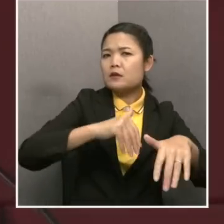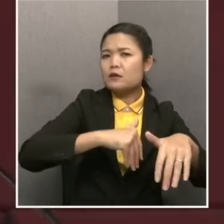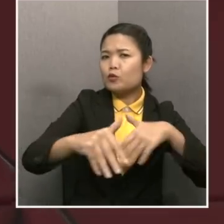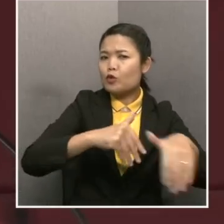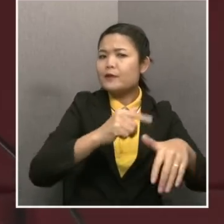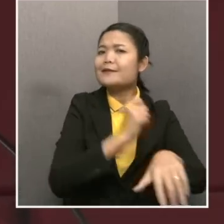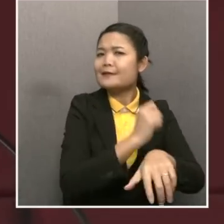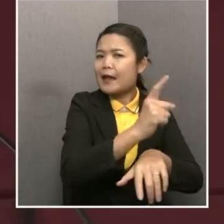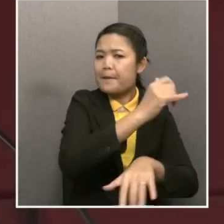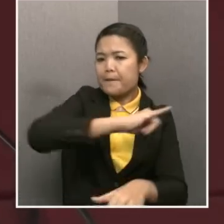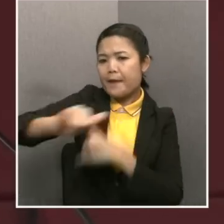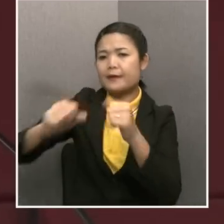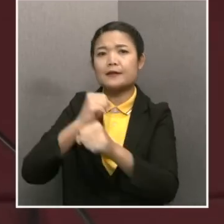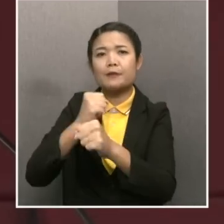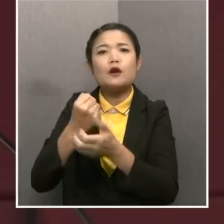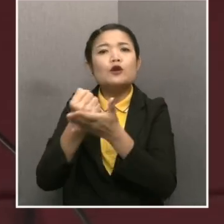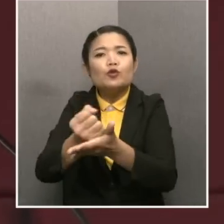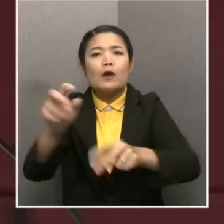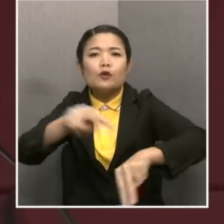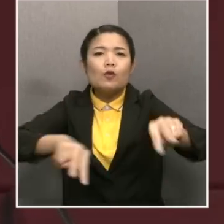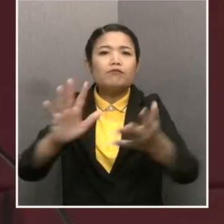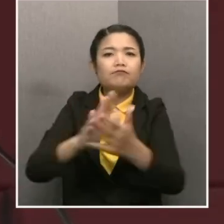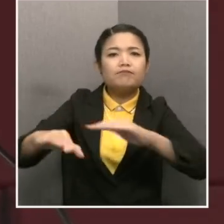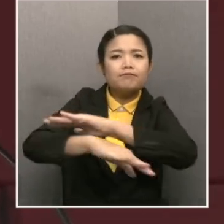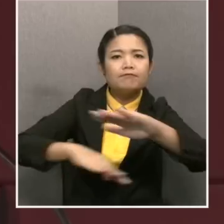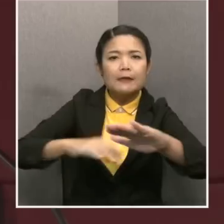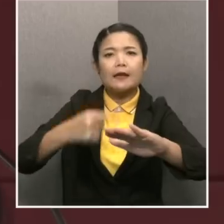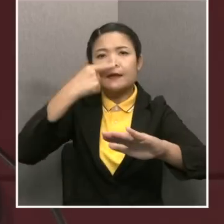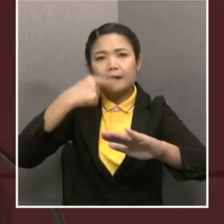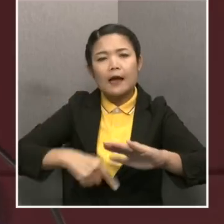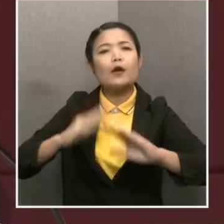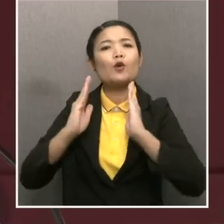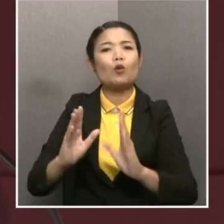อำนวยความสะดวกในเรื่องเอกสารให้กับคนไทยด้วยค่ะ